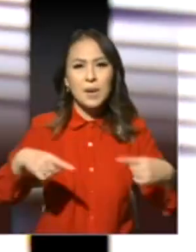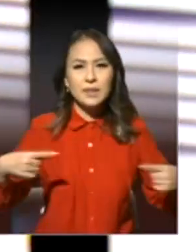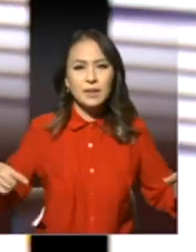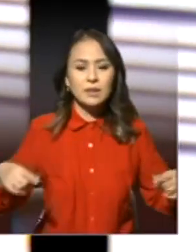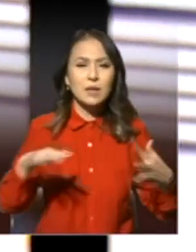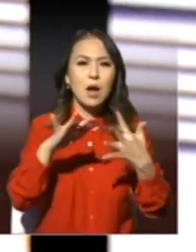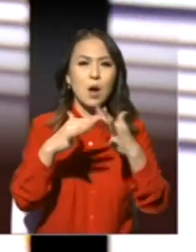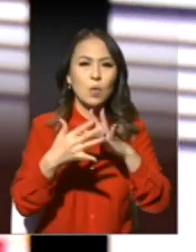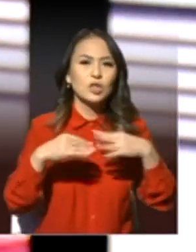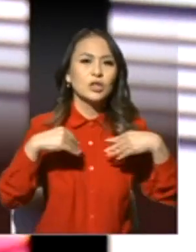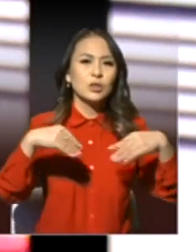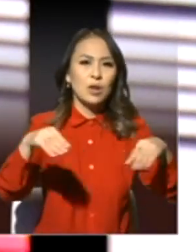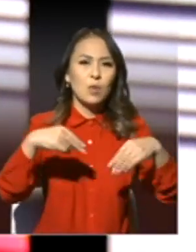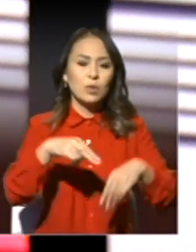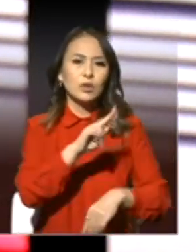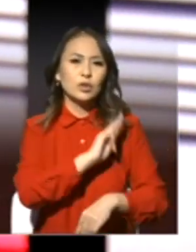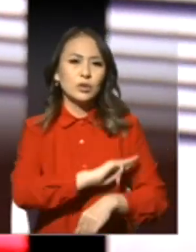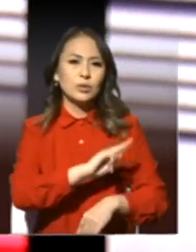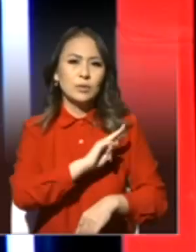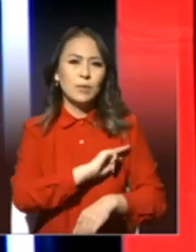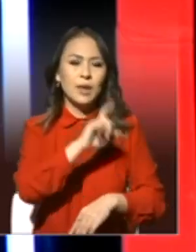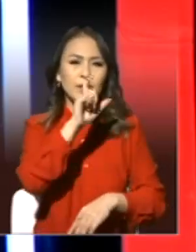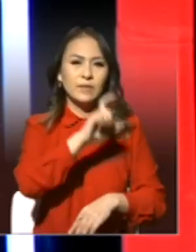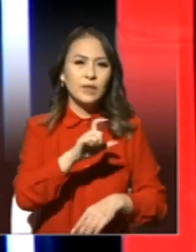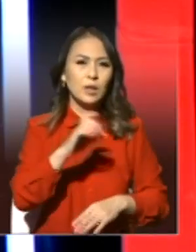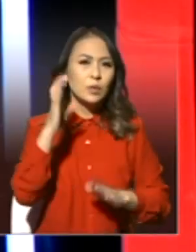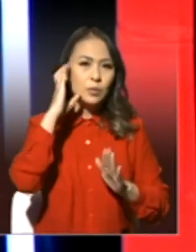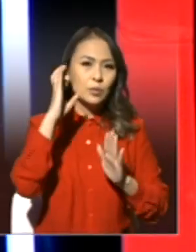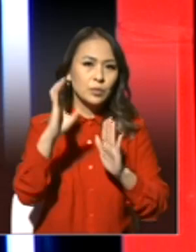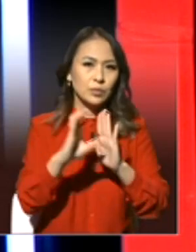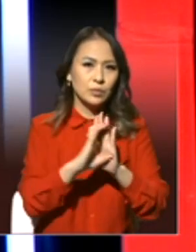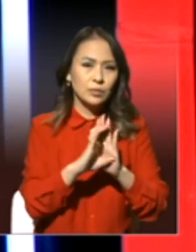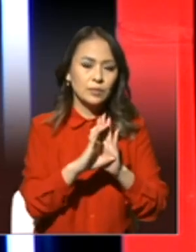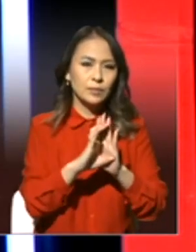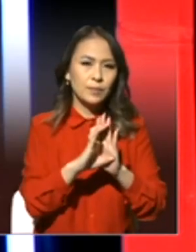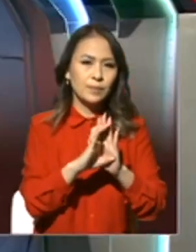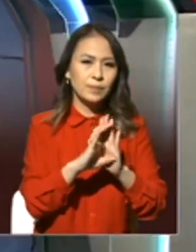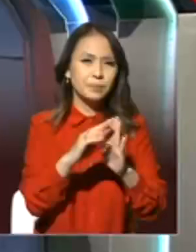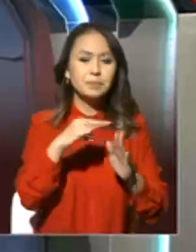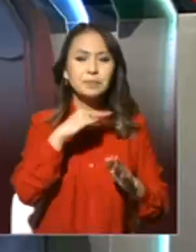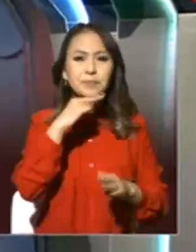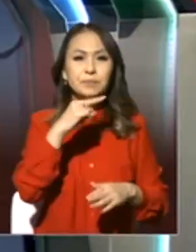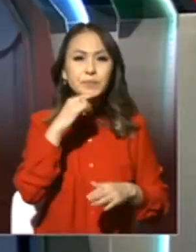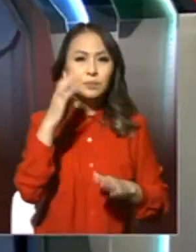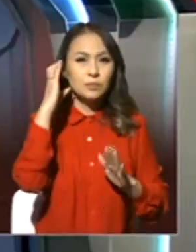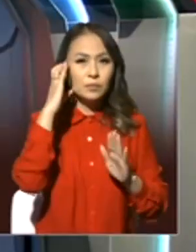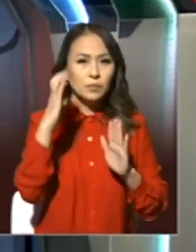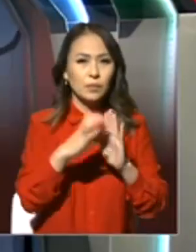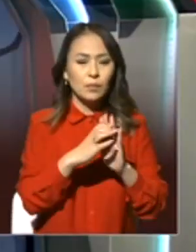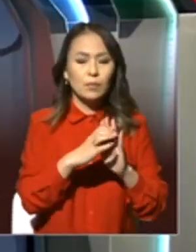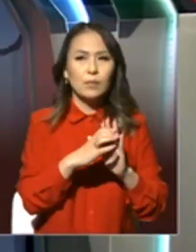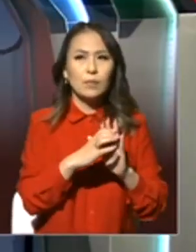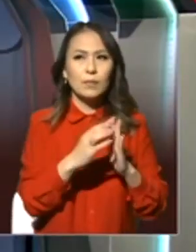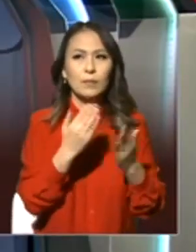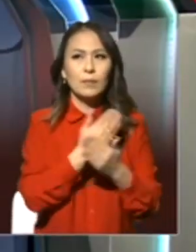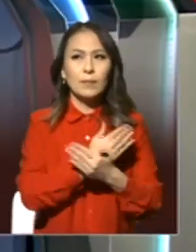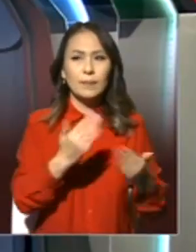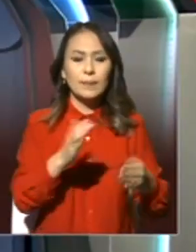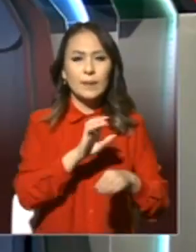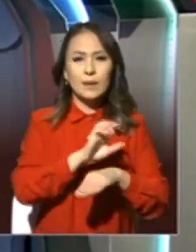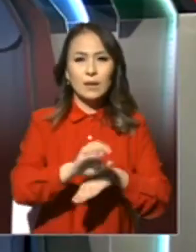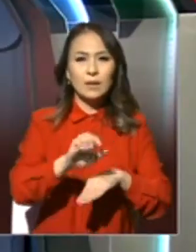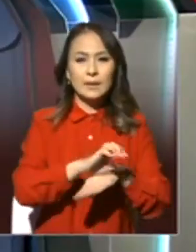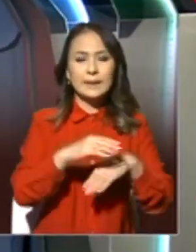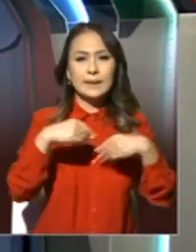ауыл шаруашылығында қызмет жасайтын азаматтардың пікірлеріне сіз ден қойып тыңдайтын болсаңыз, олардың жаңағы өндіріп